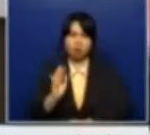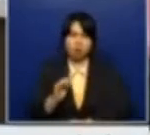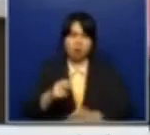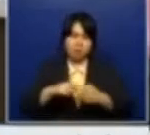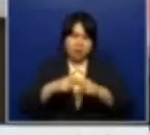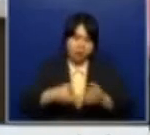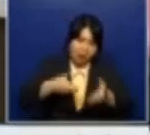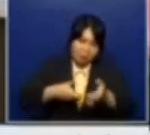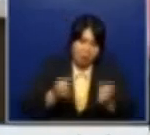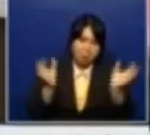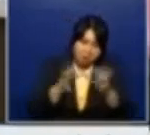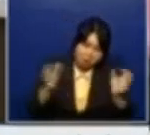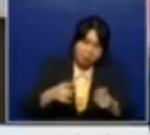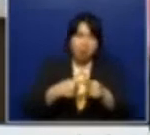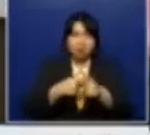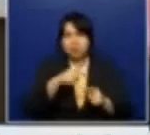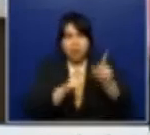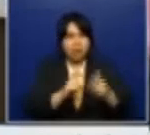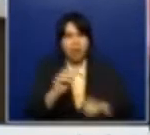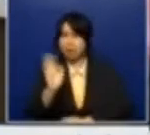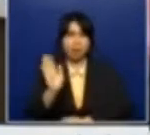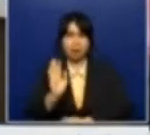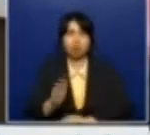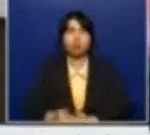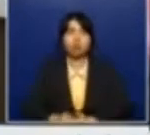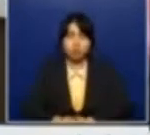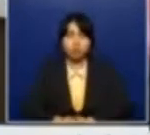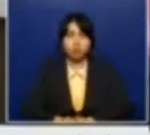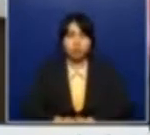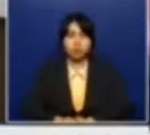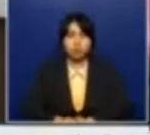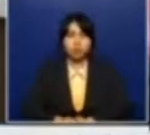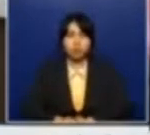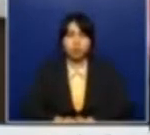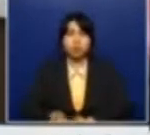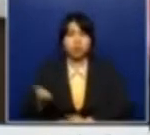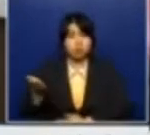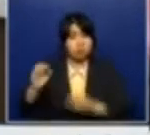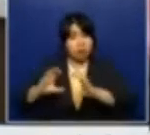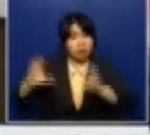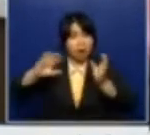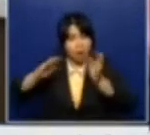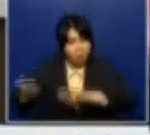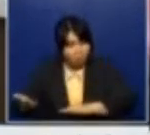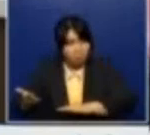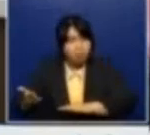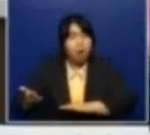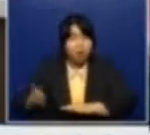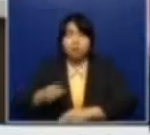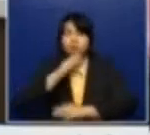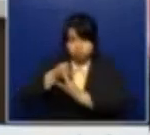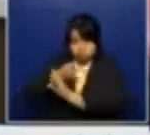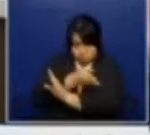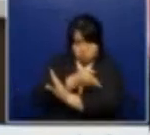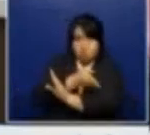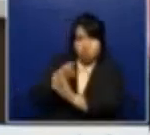อย่าให้เสียชีวิตบาดเจ็บครับท่านจะยุบสภาก็ขอฝากว่าก่อนยุบสภาโปร